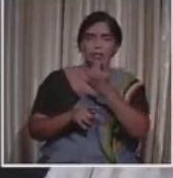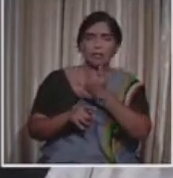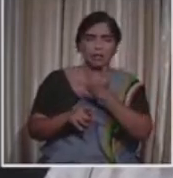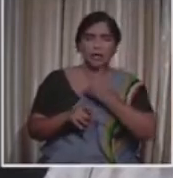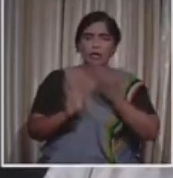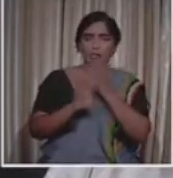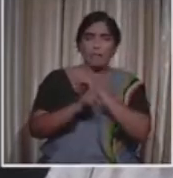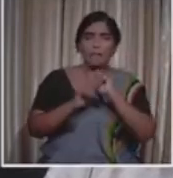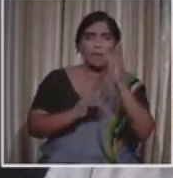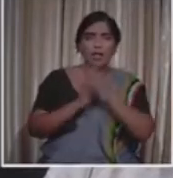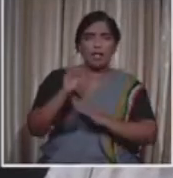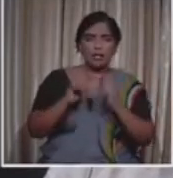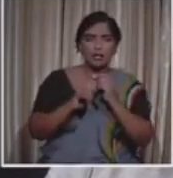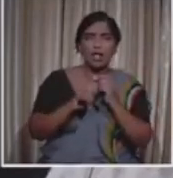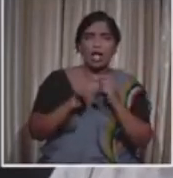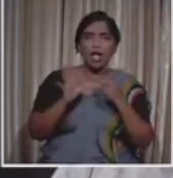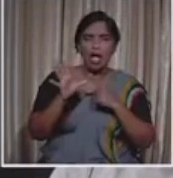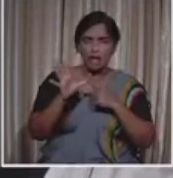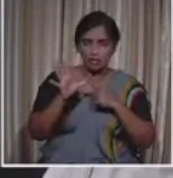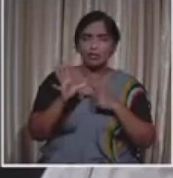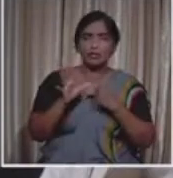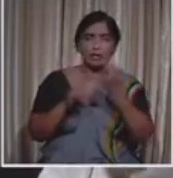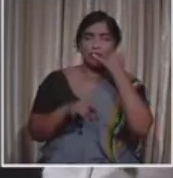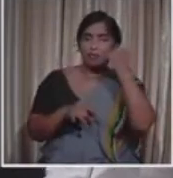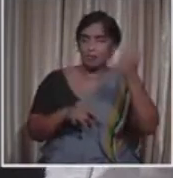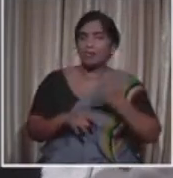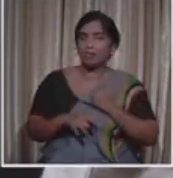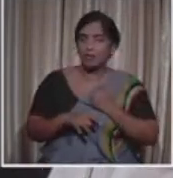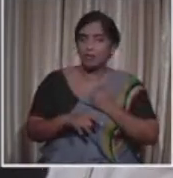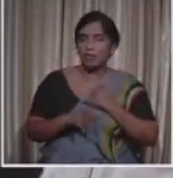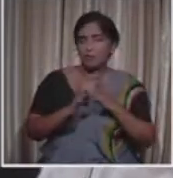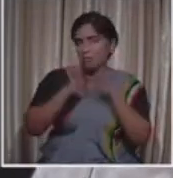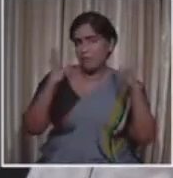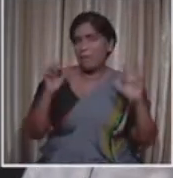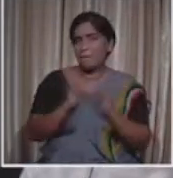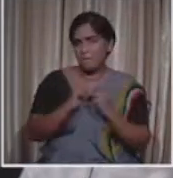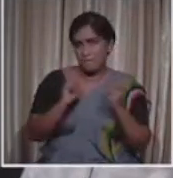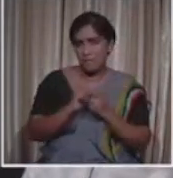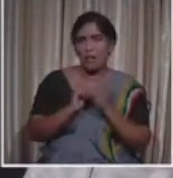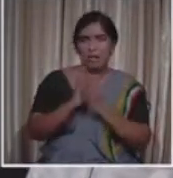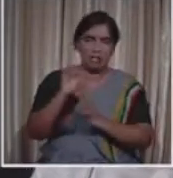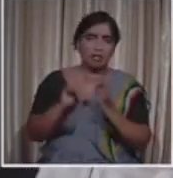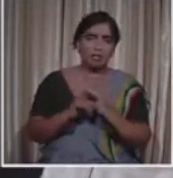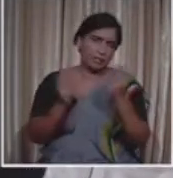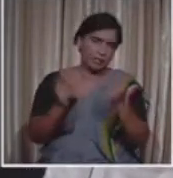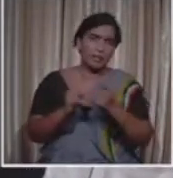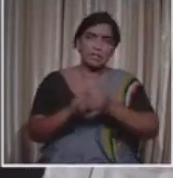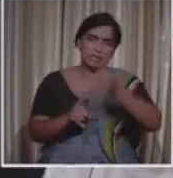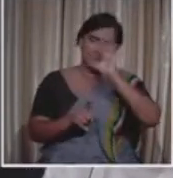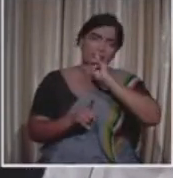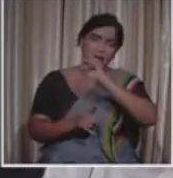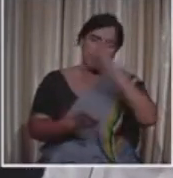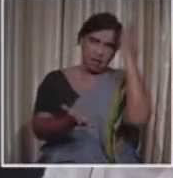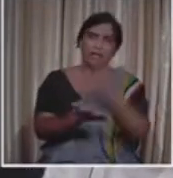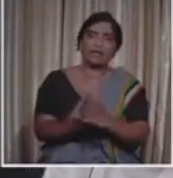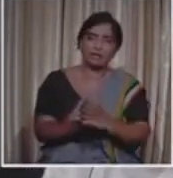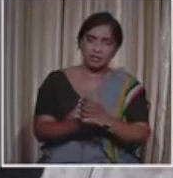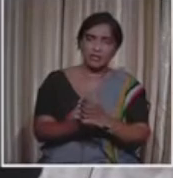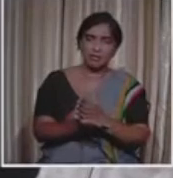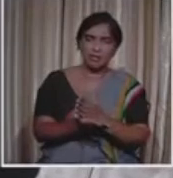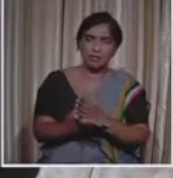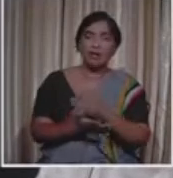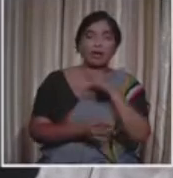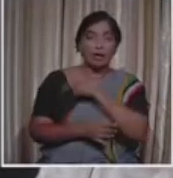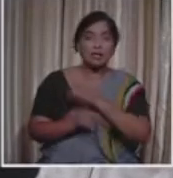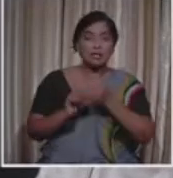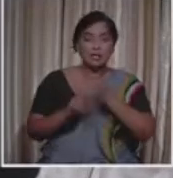හිටපු පාර්ලිමේන්තු මන්ත්‍රී ආශු මාර්සිංහ මැතිතුමා. එතුමා කතා කරලා කිව්වා ලොකු ගැටලුවක් වෙන්න යනවා මැතිතුමා වහාම ජනාධිපතිතුමාට කියන්න මේක නවත්වන්නේ කියලා. එතකොට